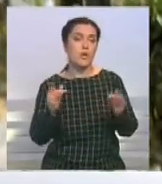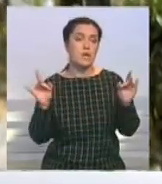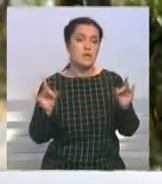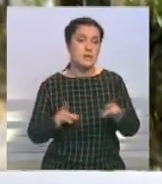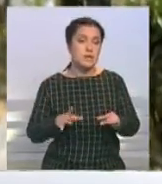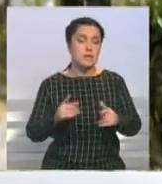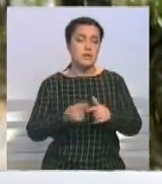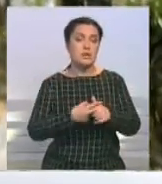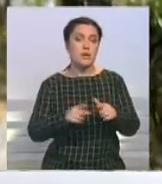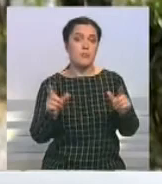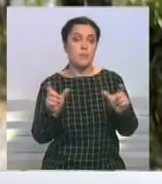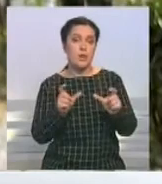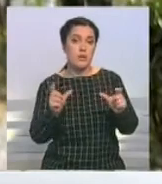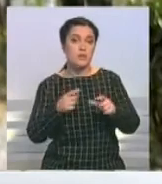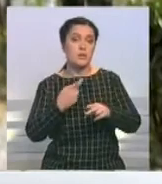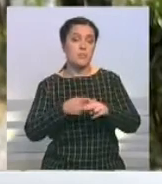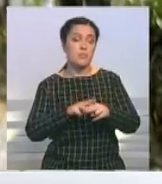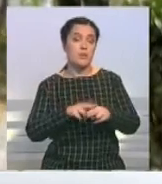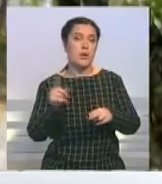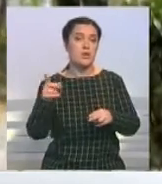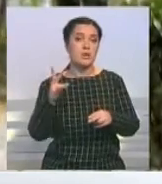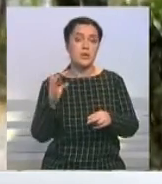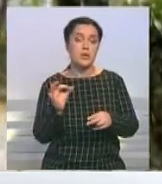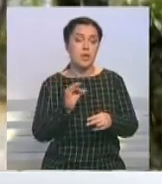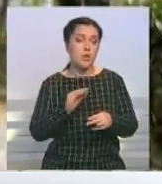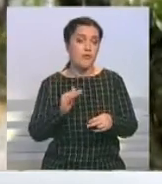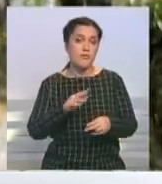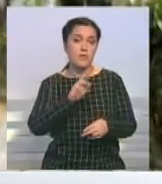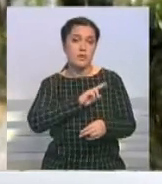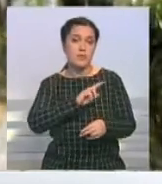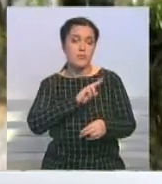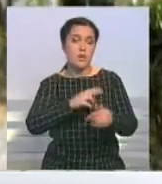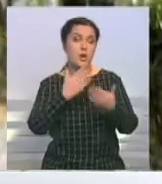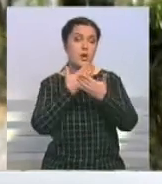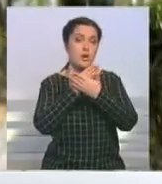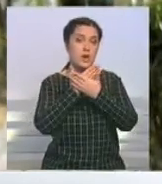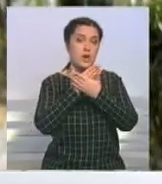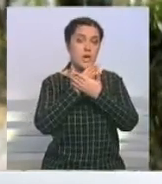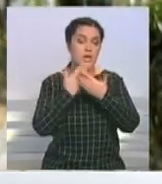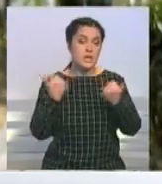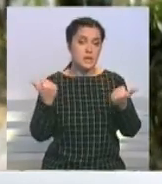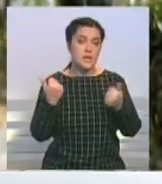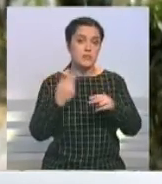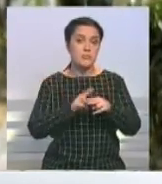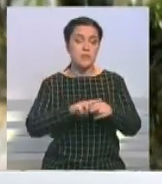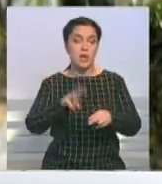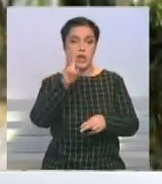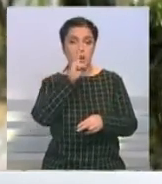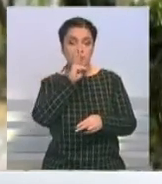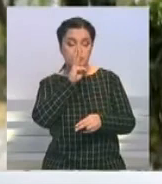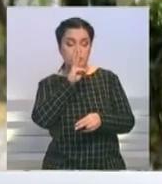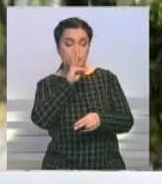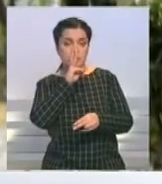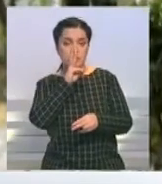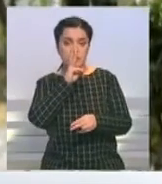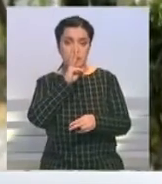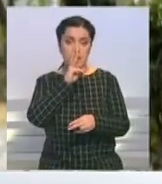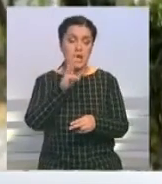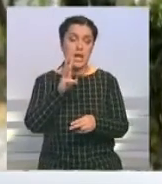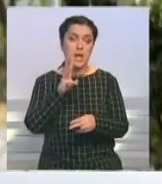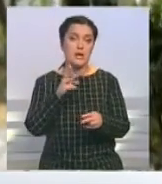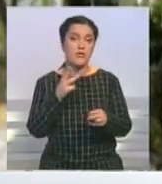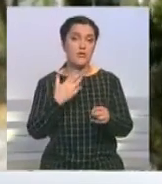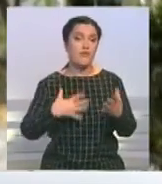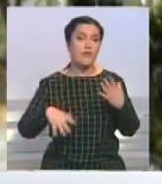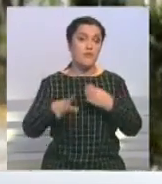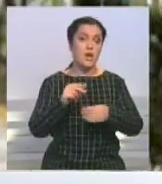отелях. То есть все, что касается сферы обслуживания, которая так популярна в Грузии, так раскручивается, она предоставляется неофициально. И, соответственно, все